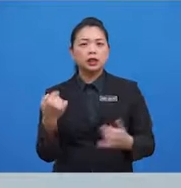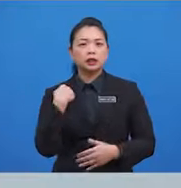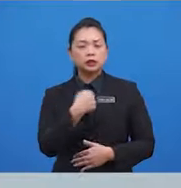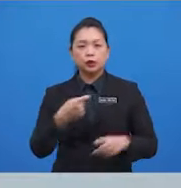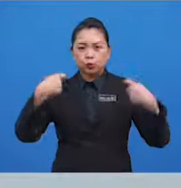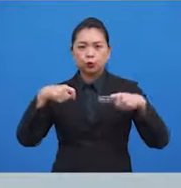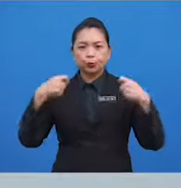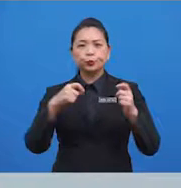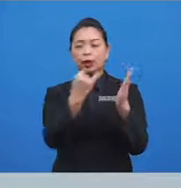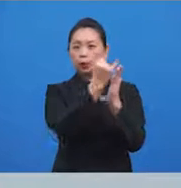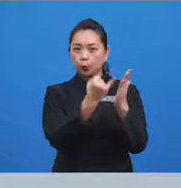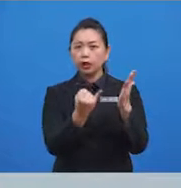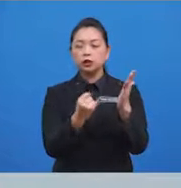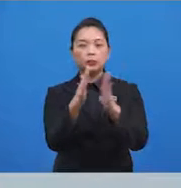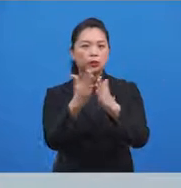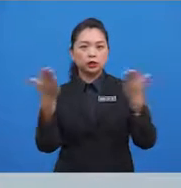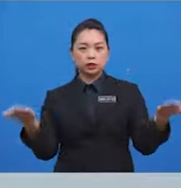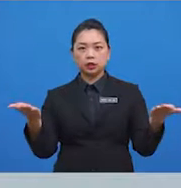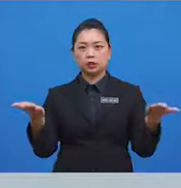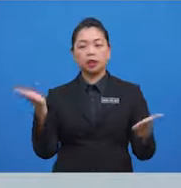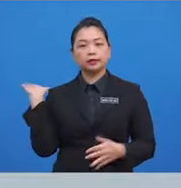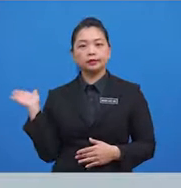melukis bentangan prisma tersebut.